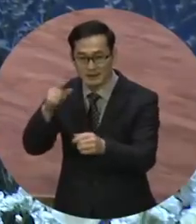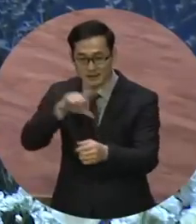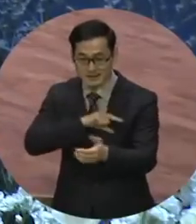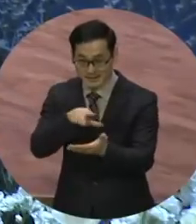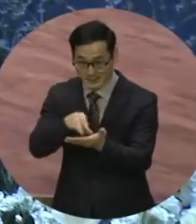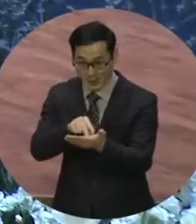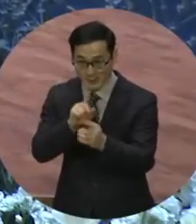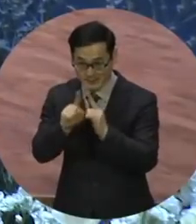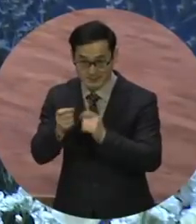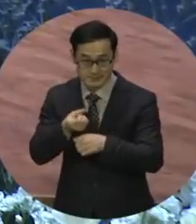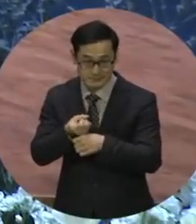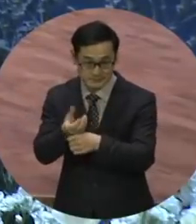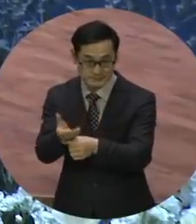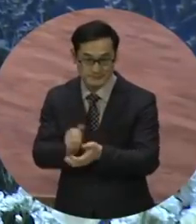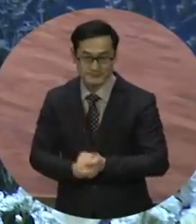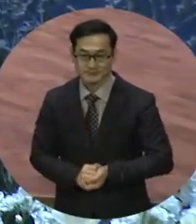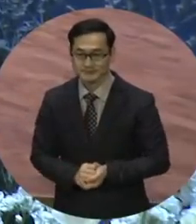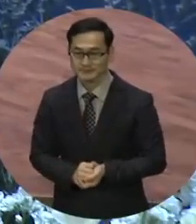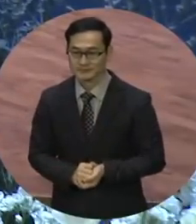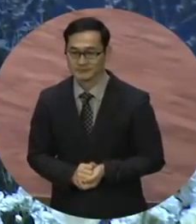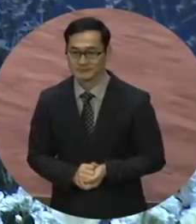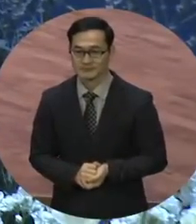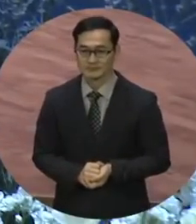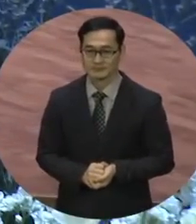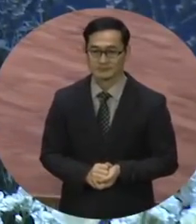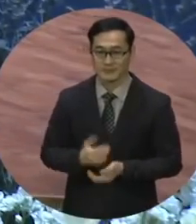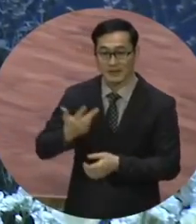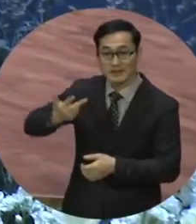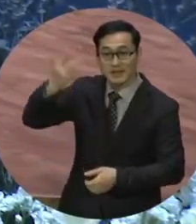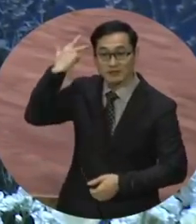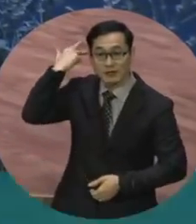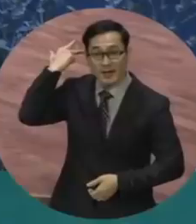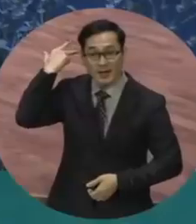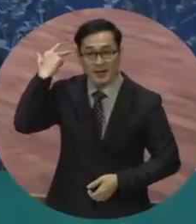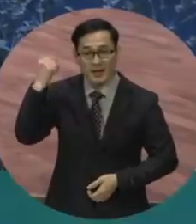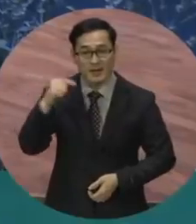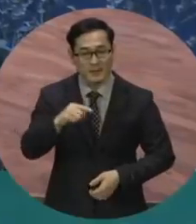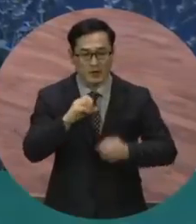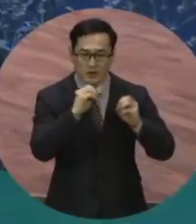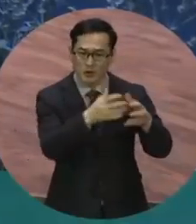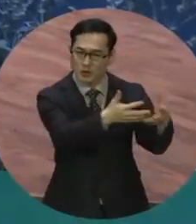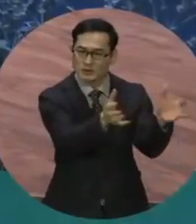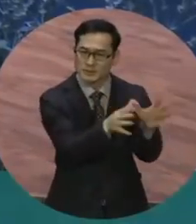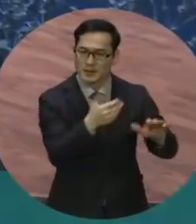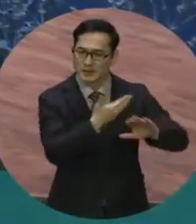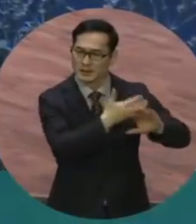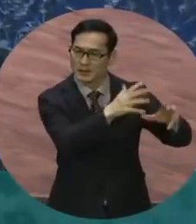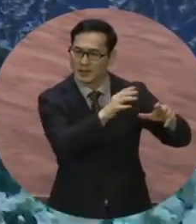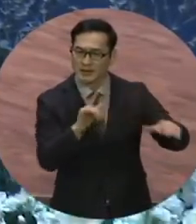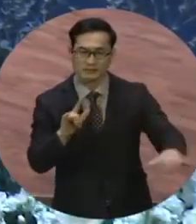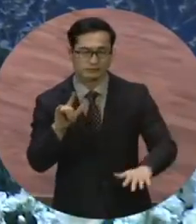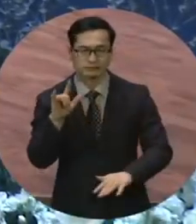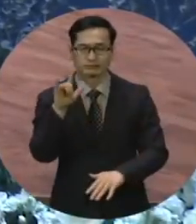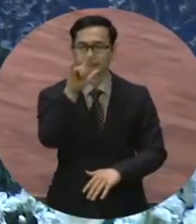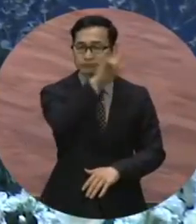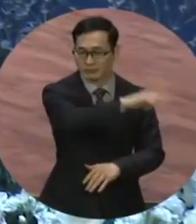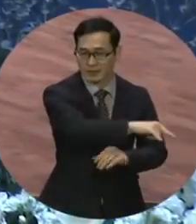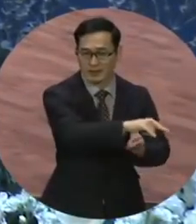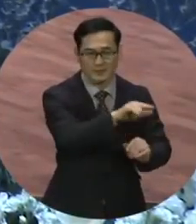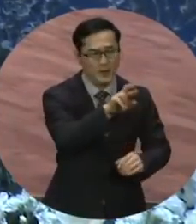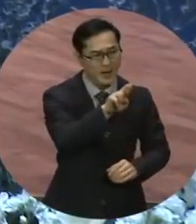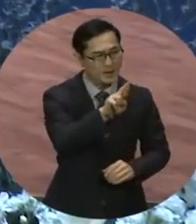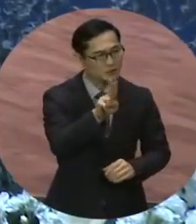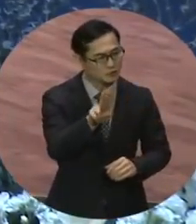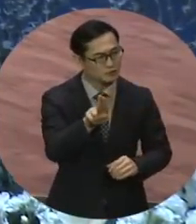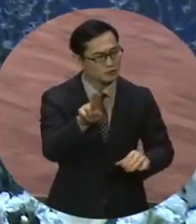RU 박사원 봄학기 개강 및 단민족 이 전도 집회와 또 RU 총장